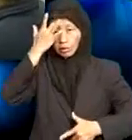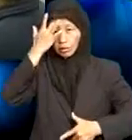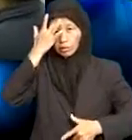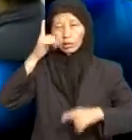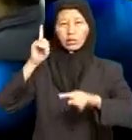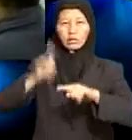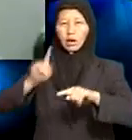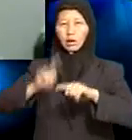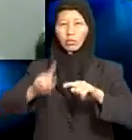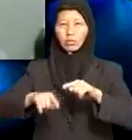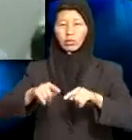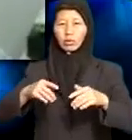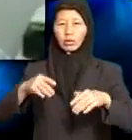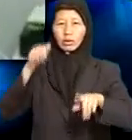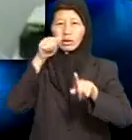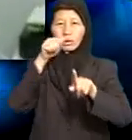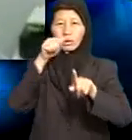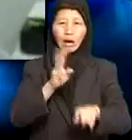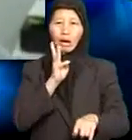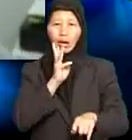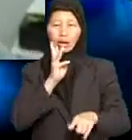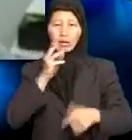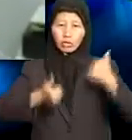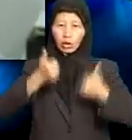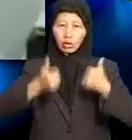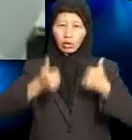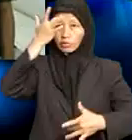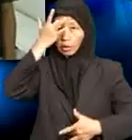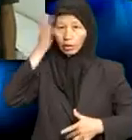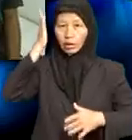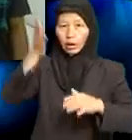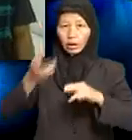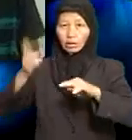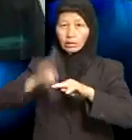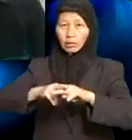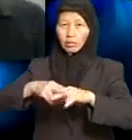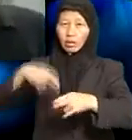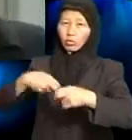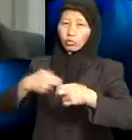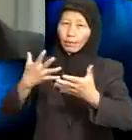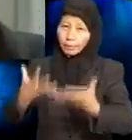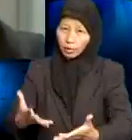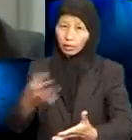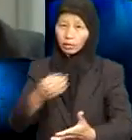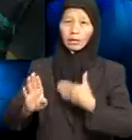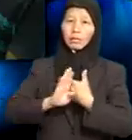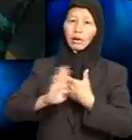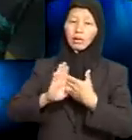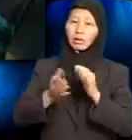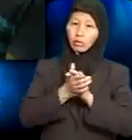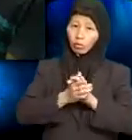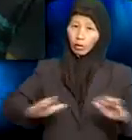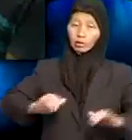tidak boleh terkena air, sama ada sakitnya akan bertambah berat dan membahayakan keselamatan